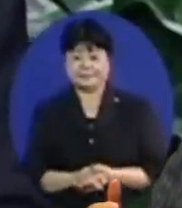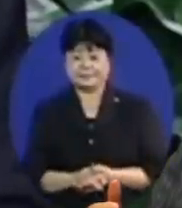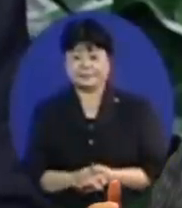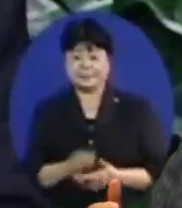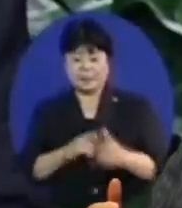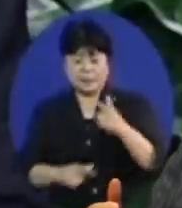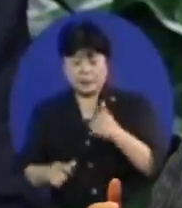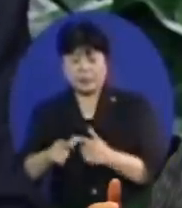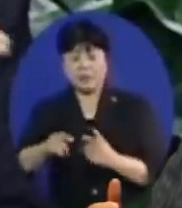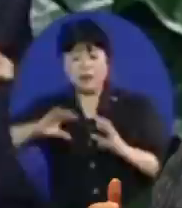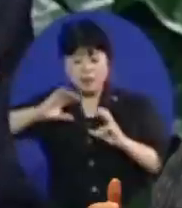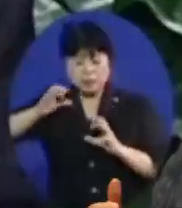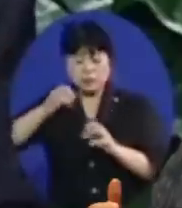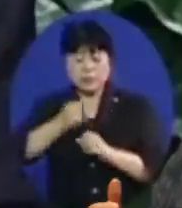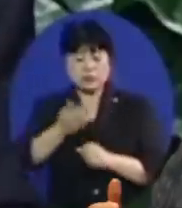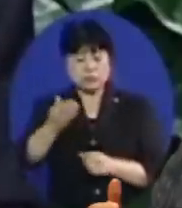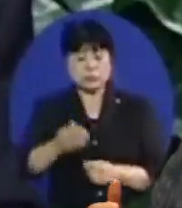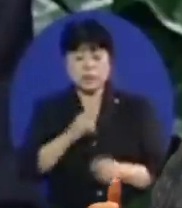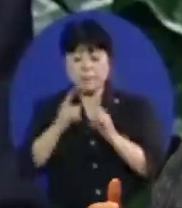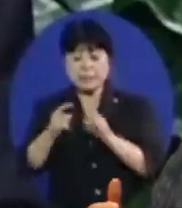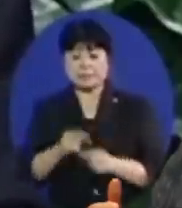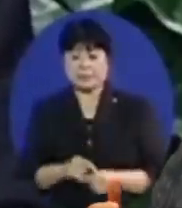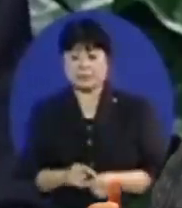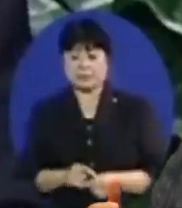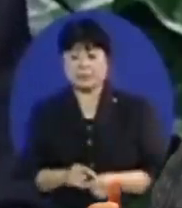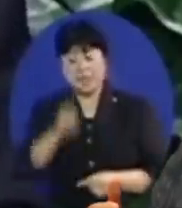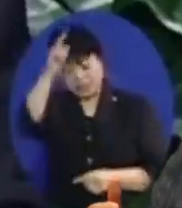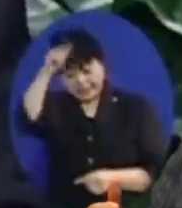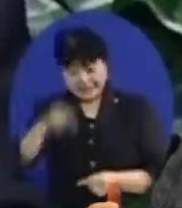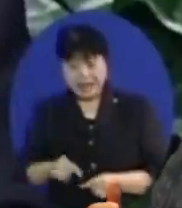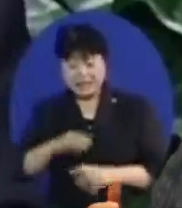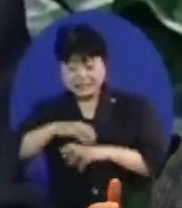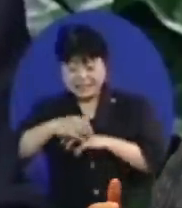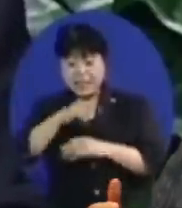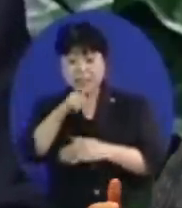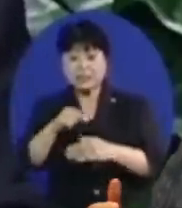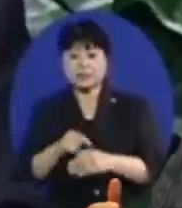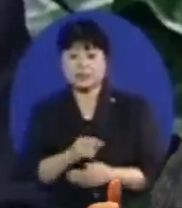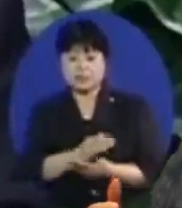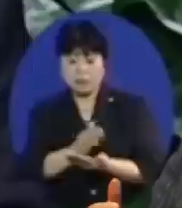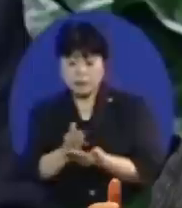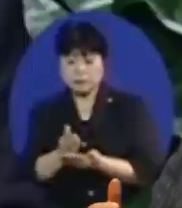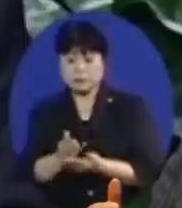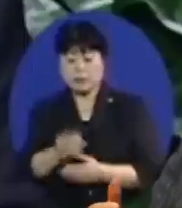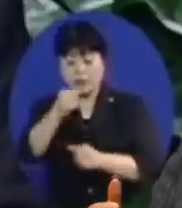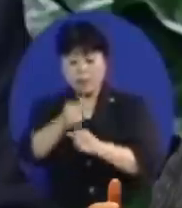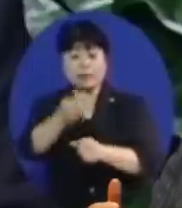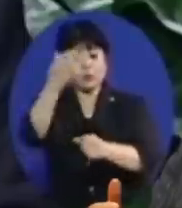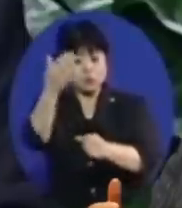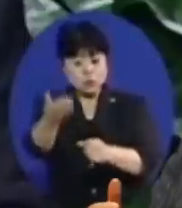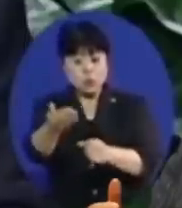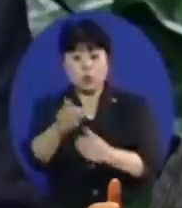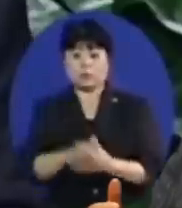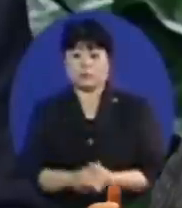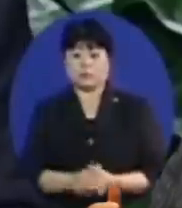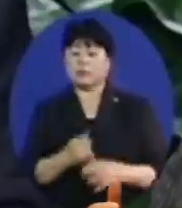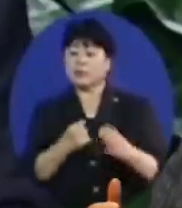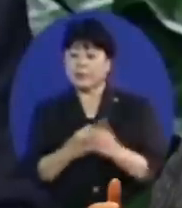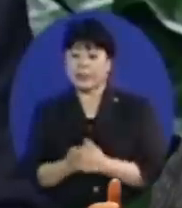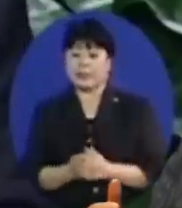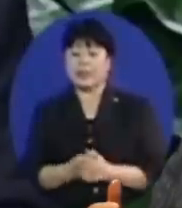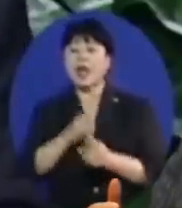나아가서 지구 천지를 만들었습니다. 하나님이 말씀하심에 하늘과 땅과 세계와 그 가운데 모든 것을 만들어내신 것입니다. 그렇기